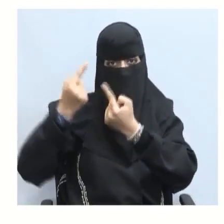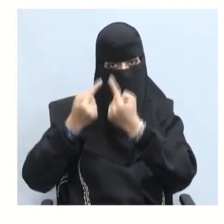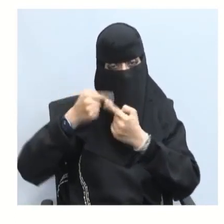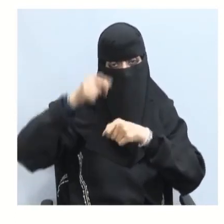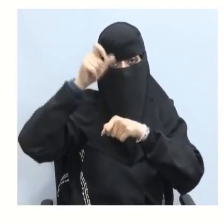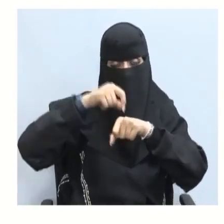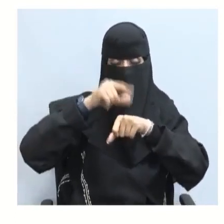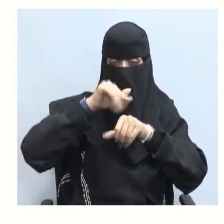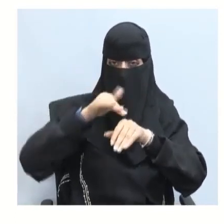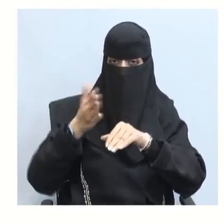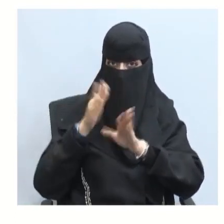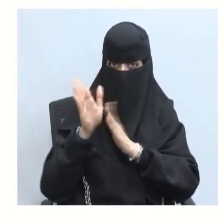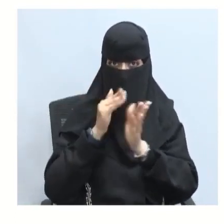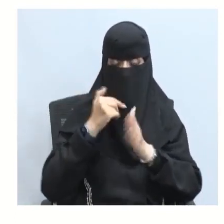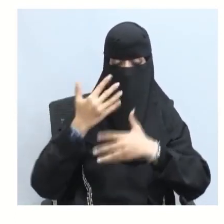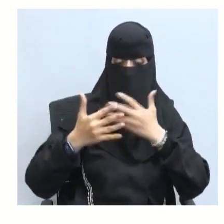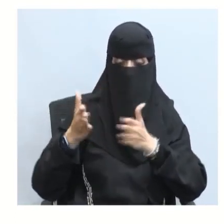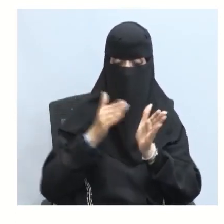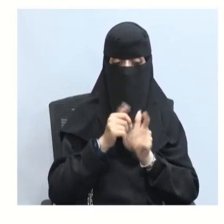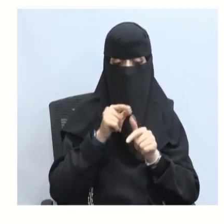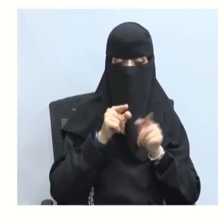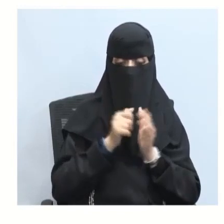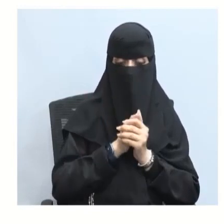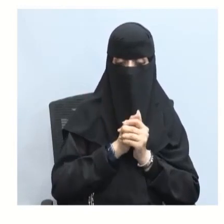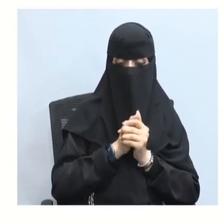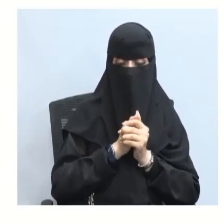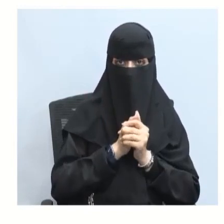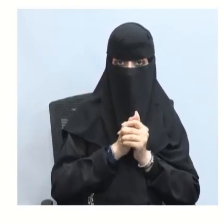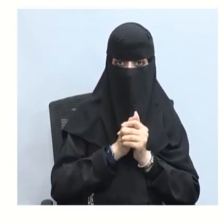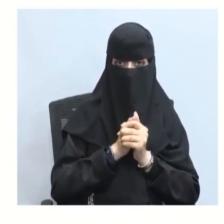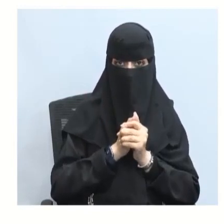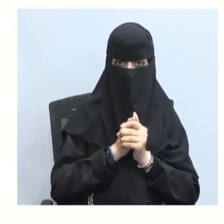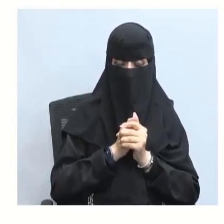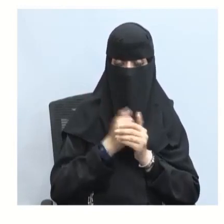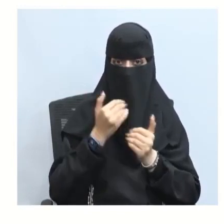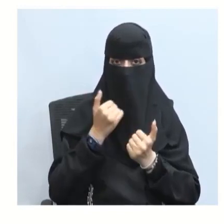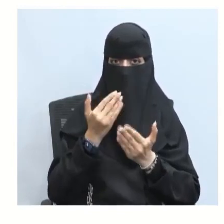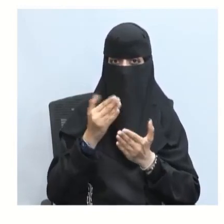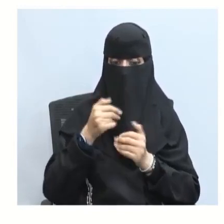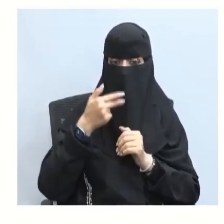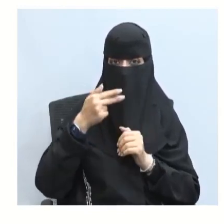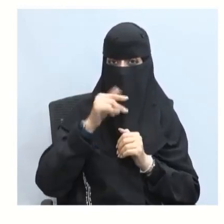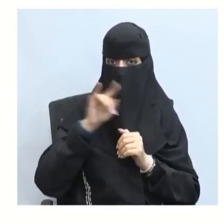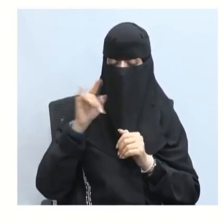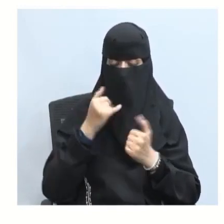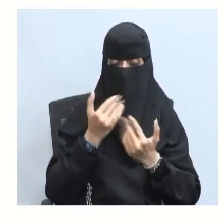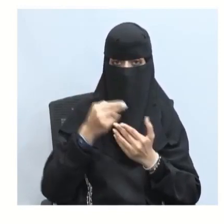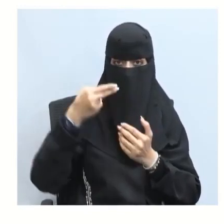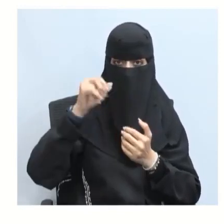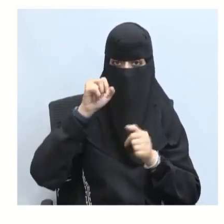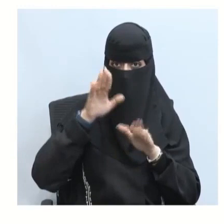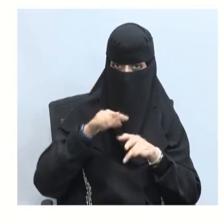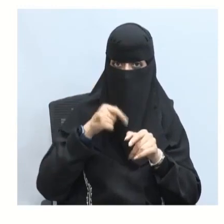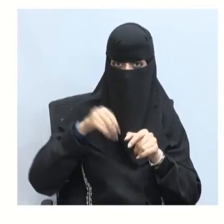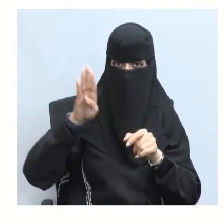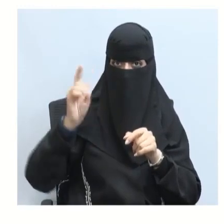اذا المركبات التي تحتوي على الكربون تسمى عضويه طيب والغير عضويه ماذا ستكون ماذا هل تحتوي ايضا